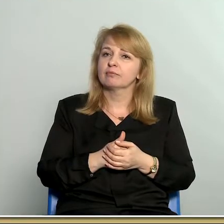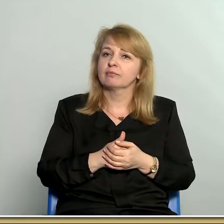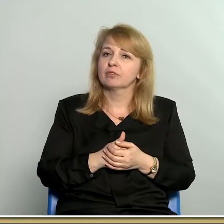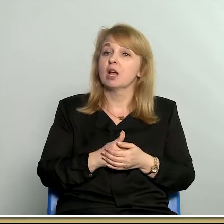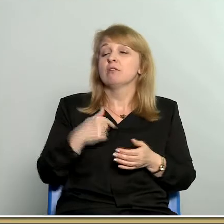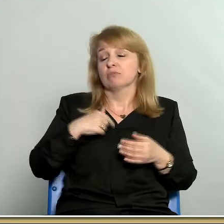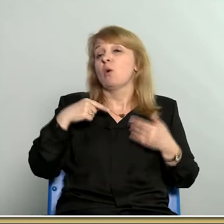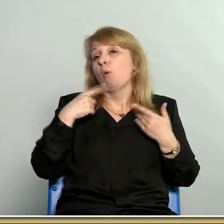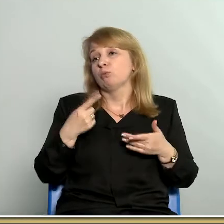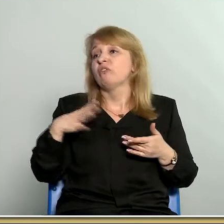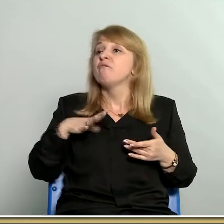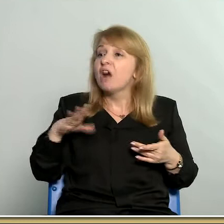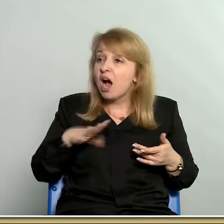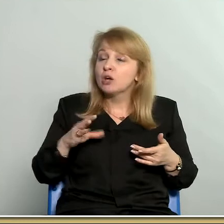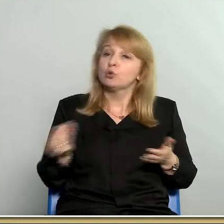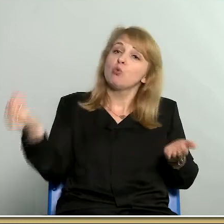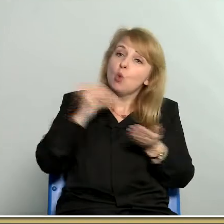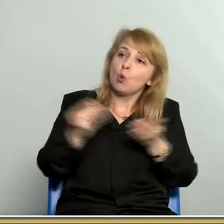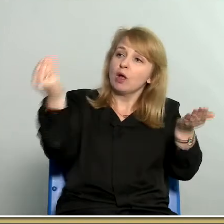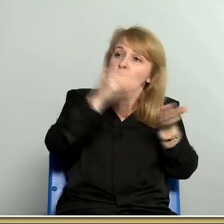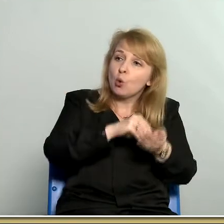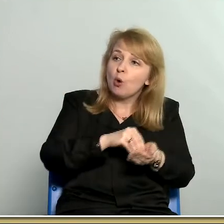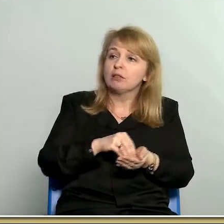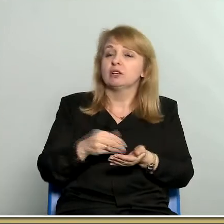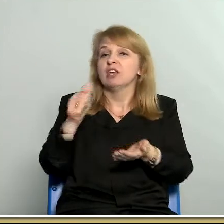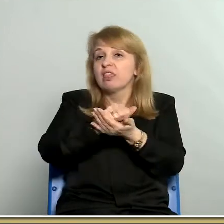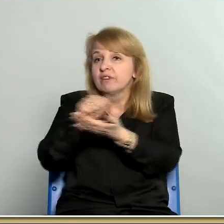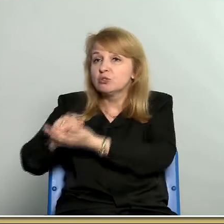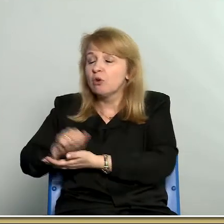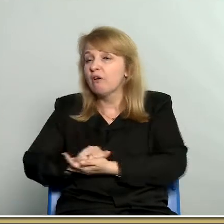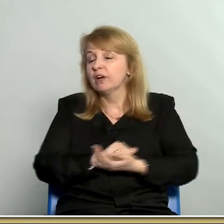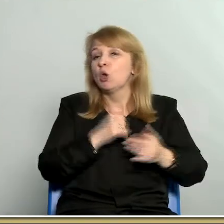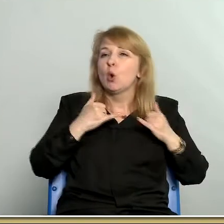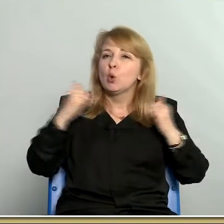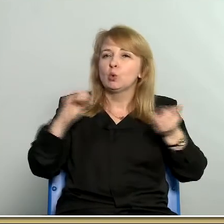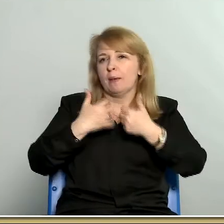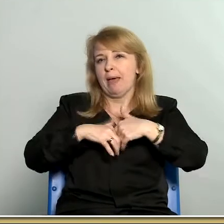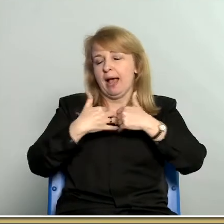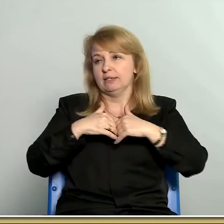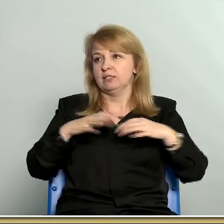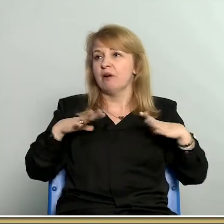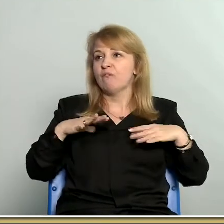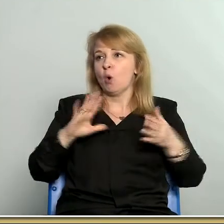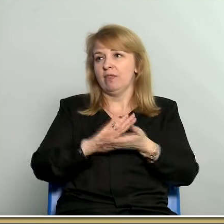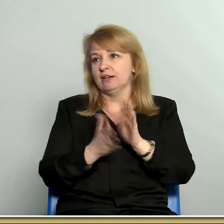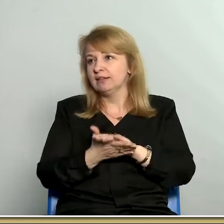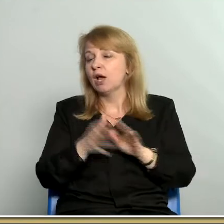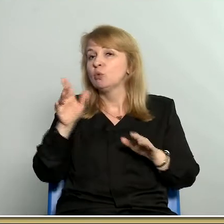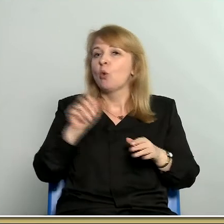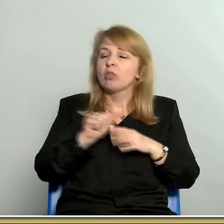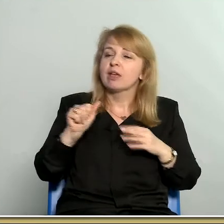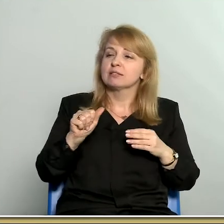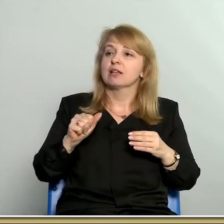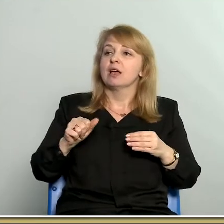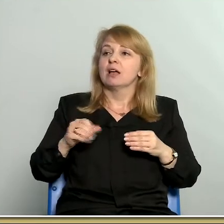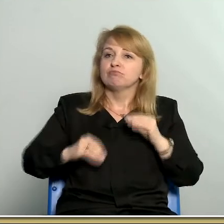warto dokładać, inwestować w mechanizmy rewolwingowe, bo one powodują stały obrót pieniądza i